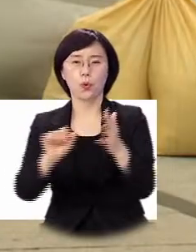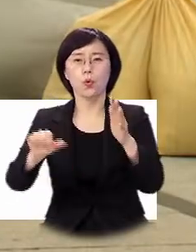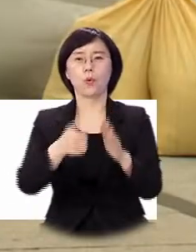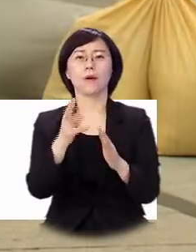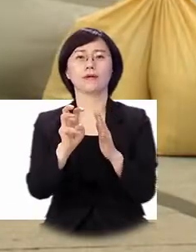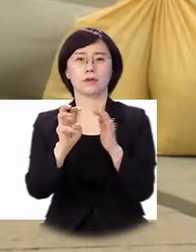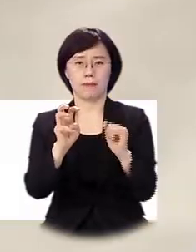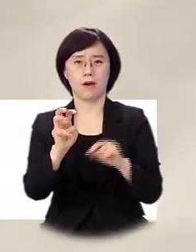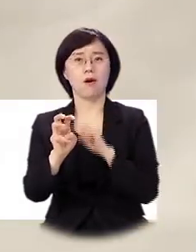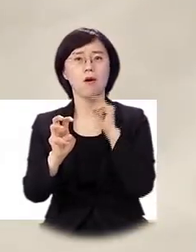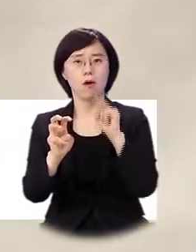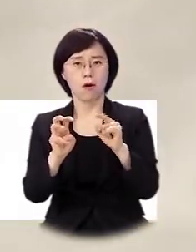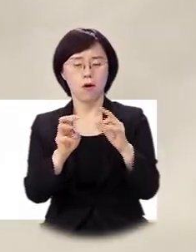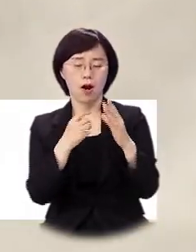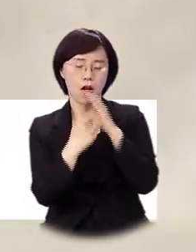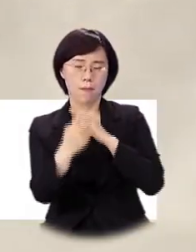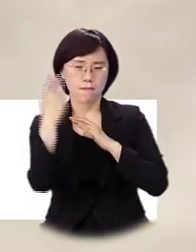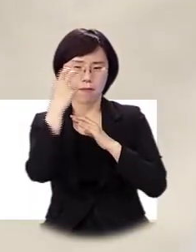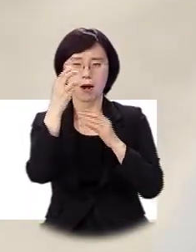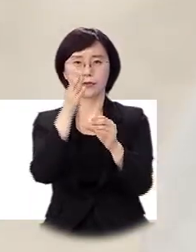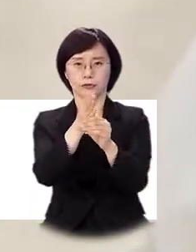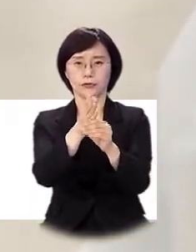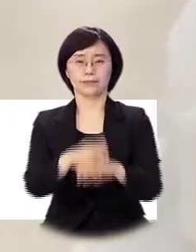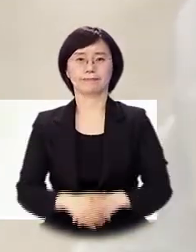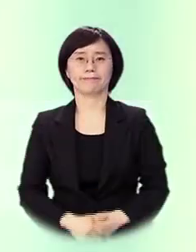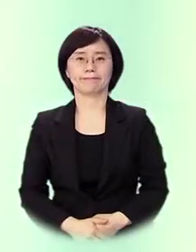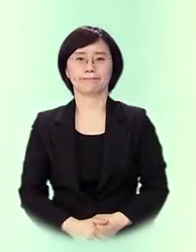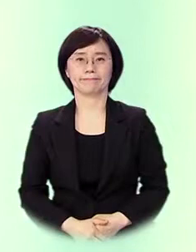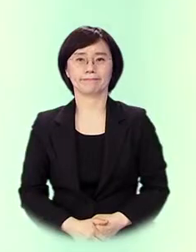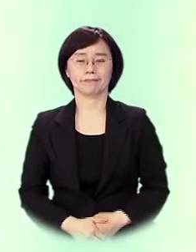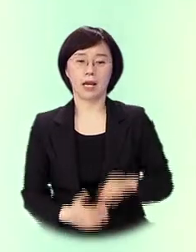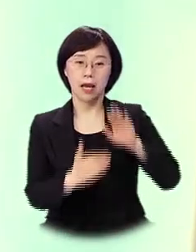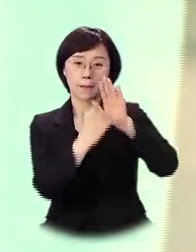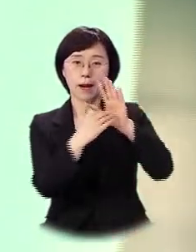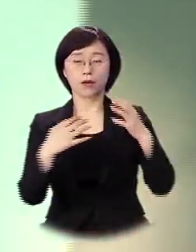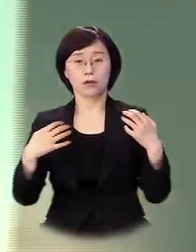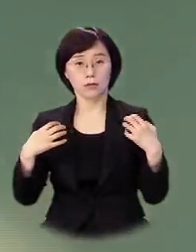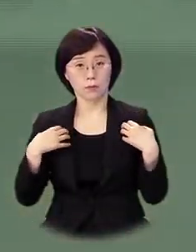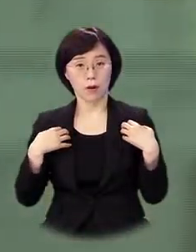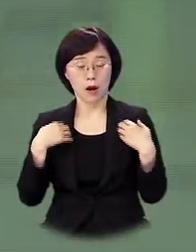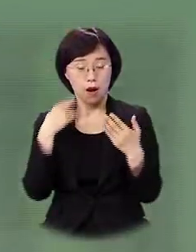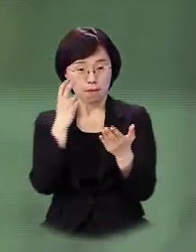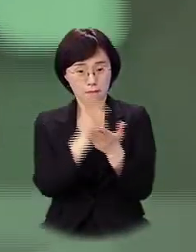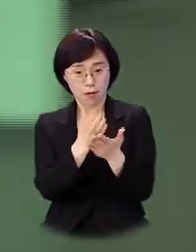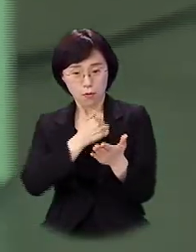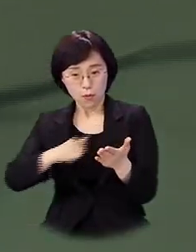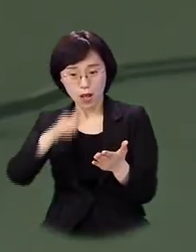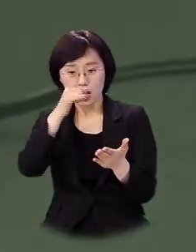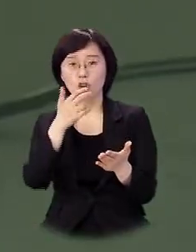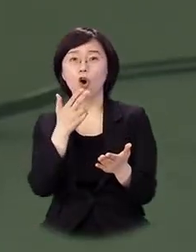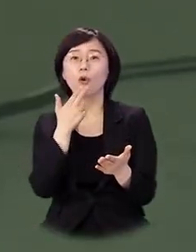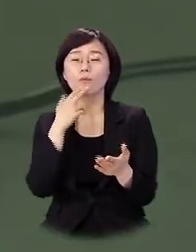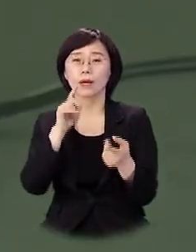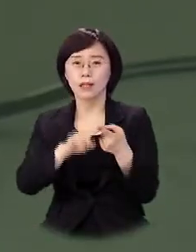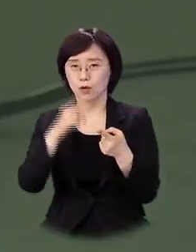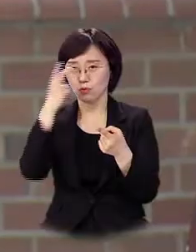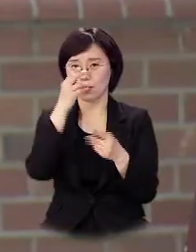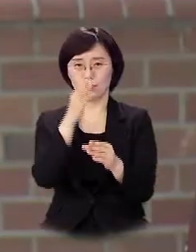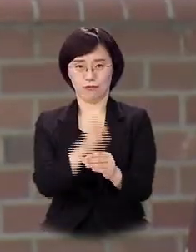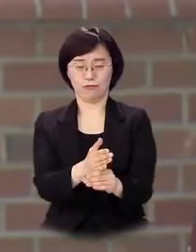530명에 대해서도 선별검사를 벌이고 있습니다. 방역당국은 방역수칙 위반 여부에 대해서도 조사하고